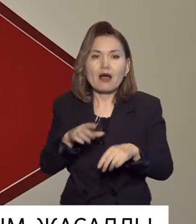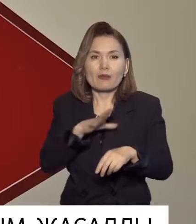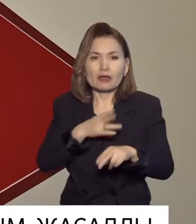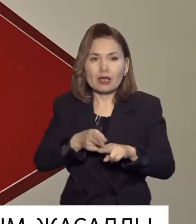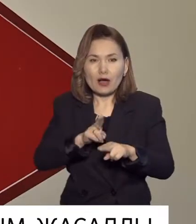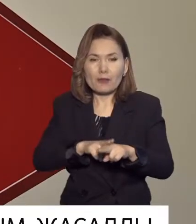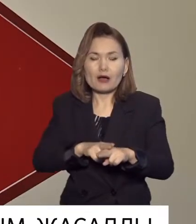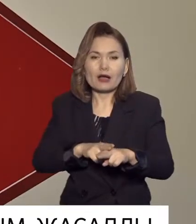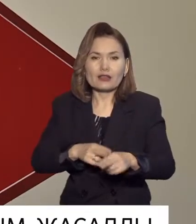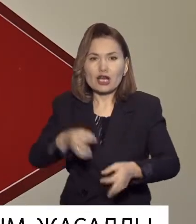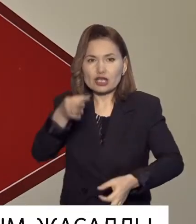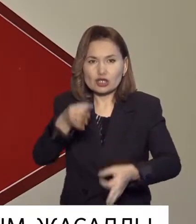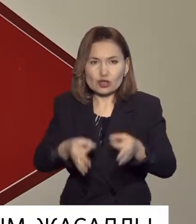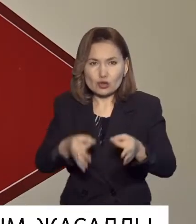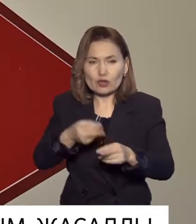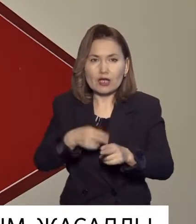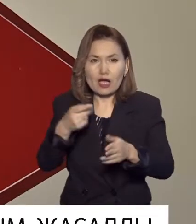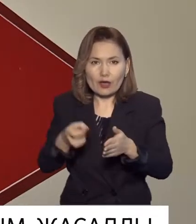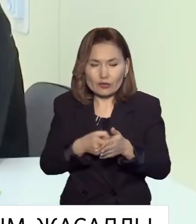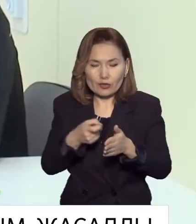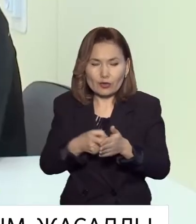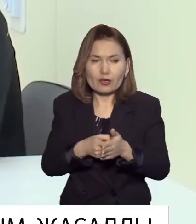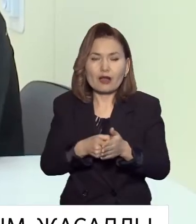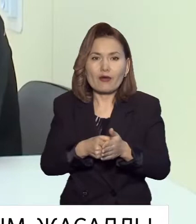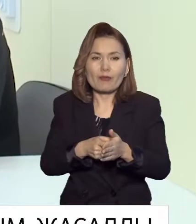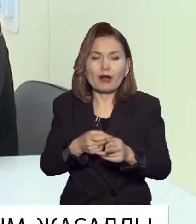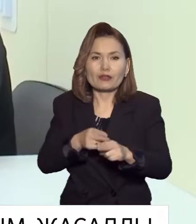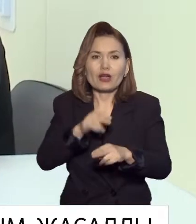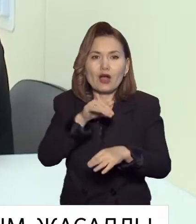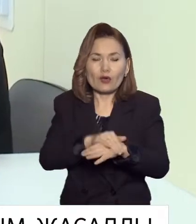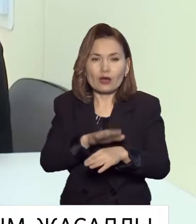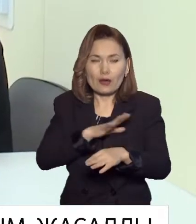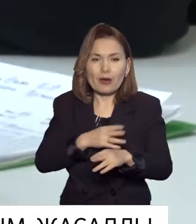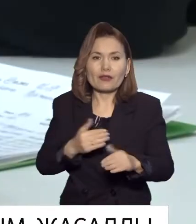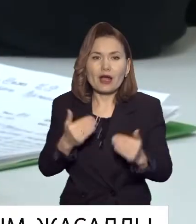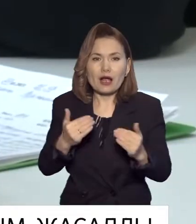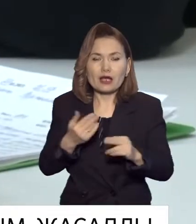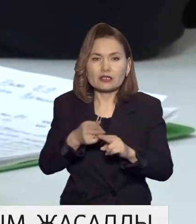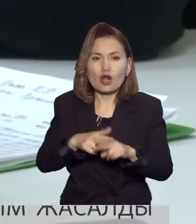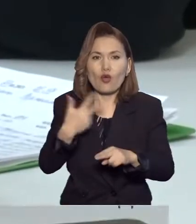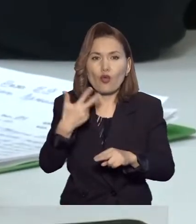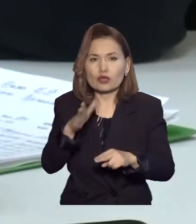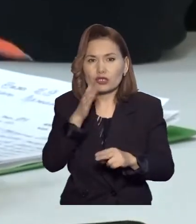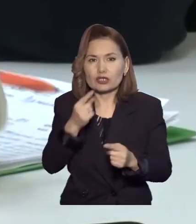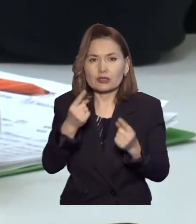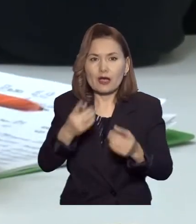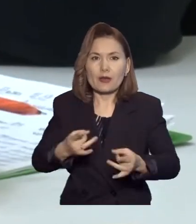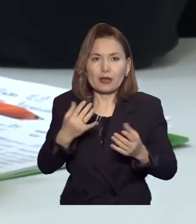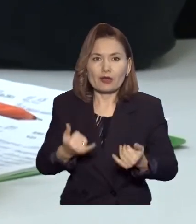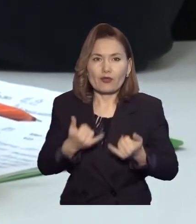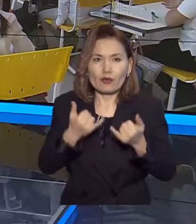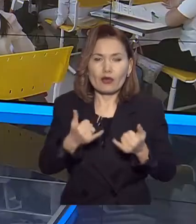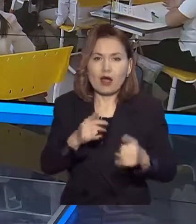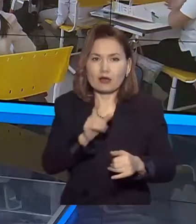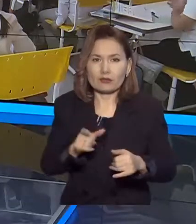полиция сотқа жібермей тәуелсіздіктің 30 жылдығына орай жарияланған амнистия шеңберінде тоқтатты.